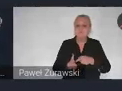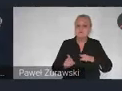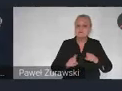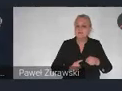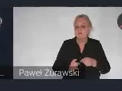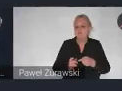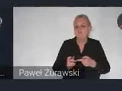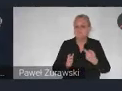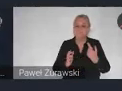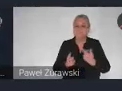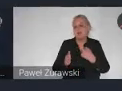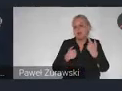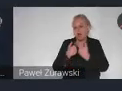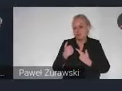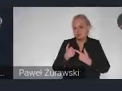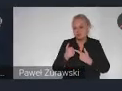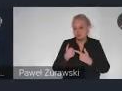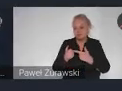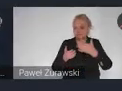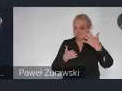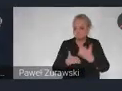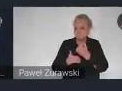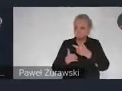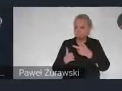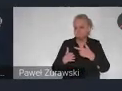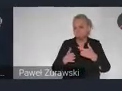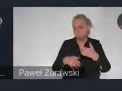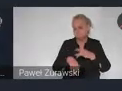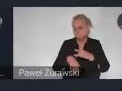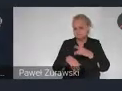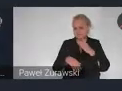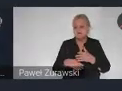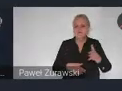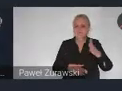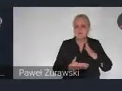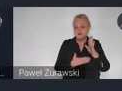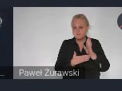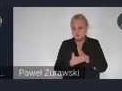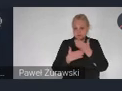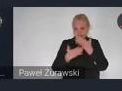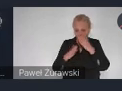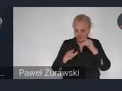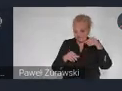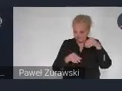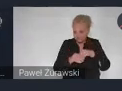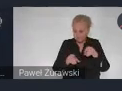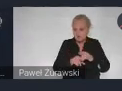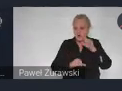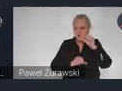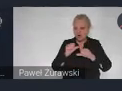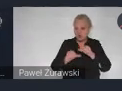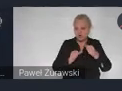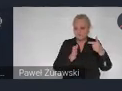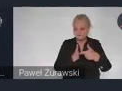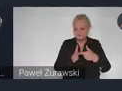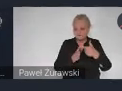ostateczną wartość docelową poprzez wskazanie wartości pośrednich dla roku